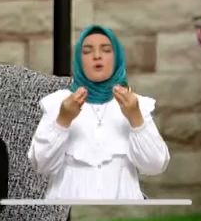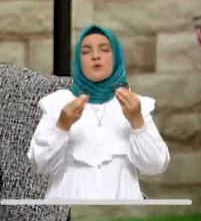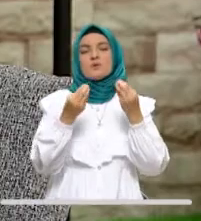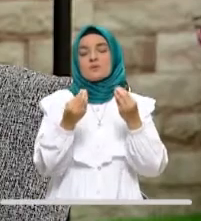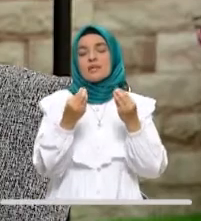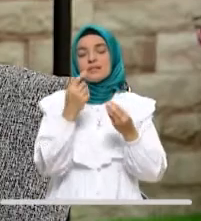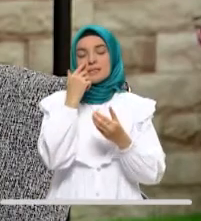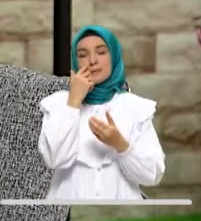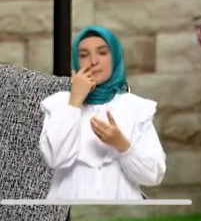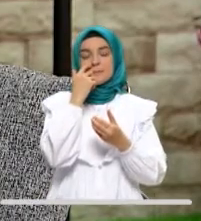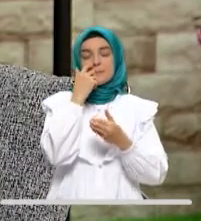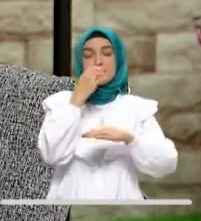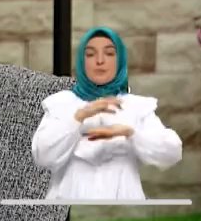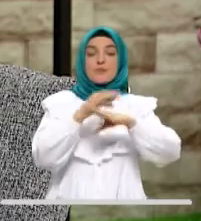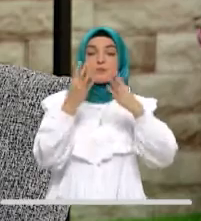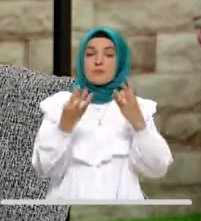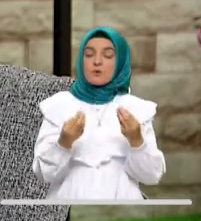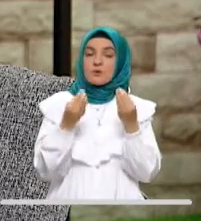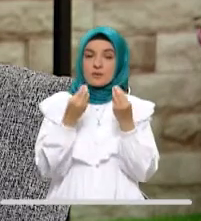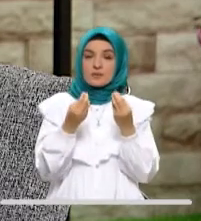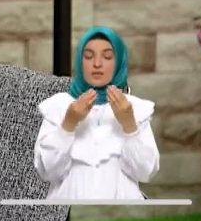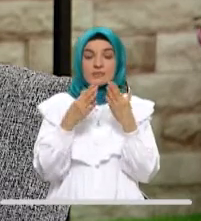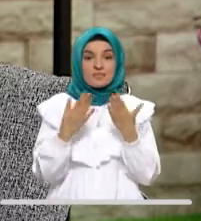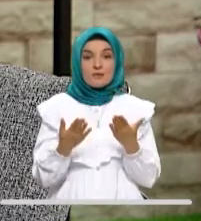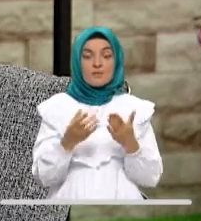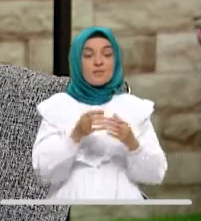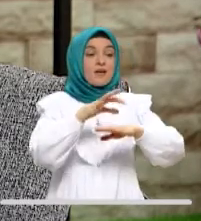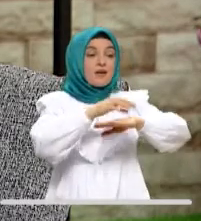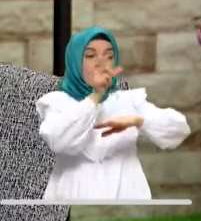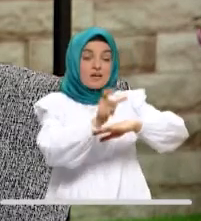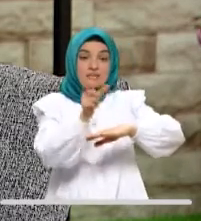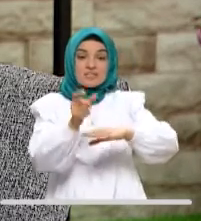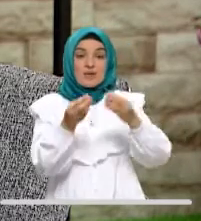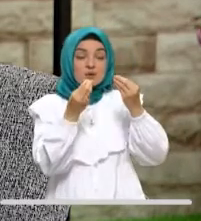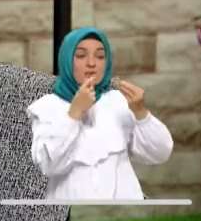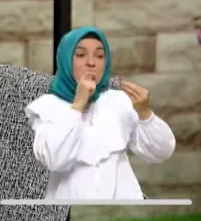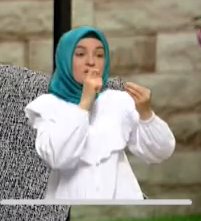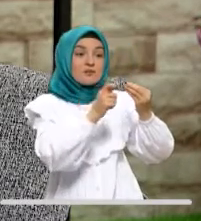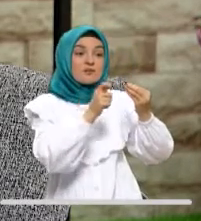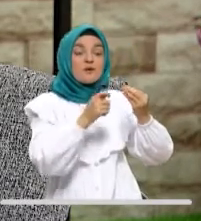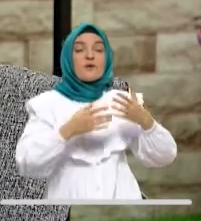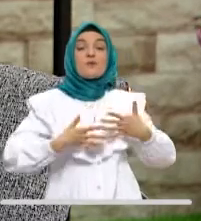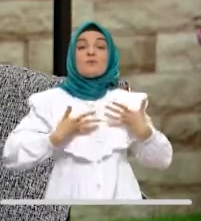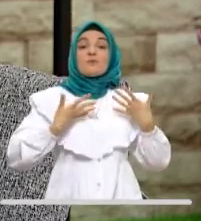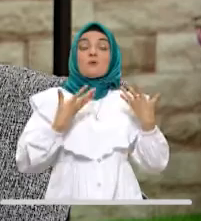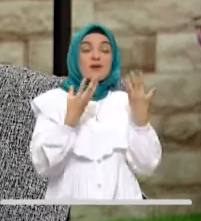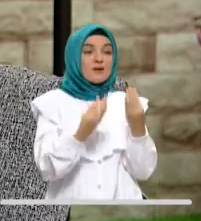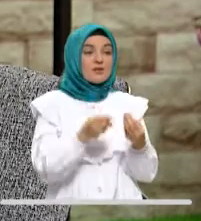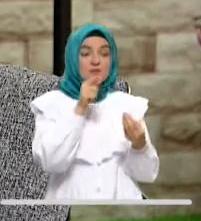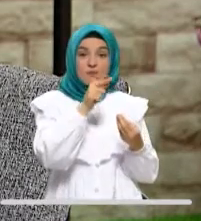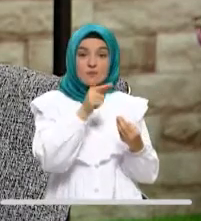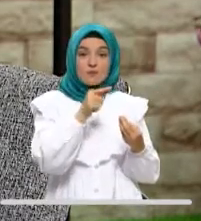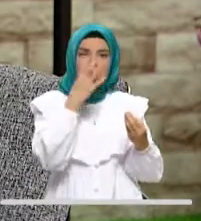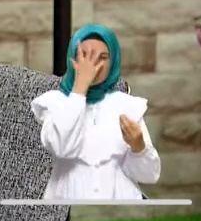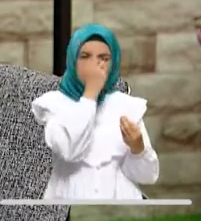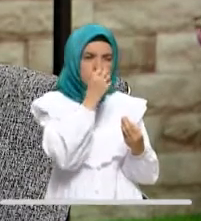her anlamda bir şeyler var ama yani hastalara güzel söz moraldir. Hastaları eğer asık suratla çıkarsanız aman ha